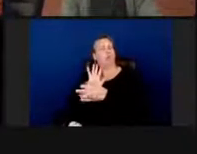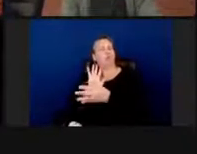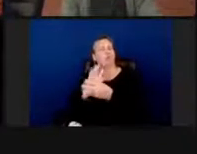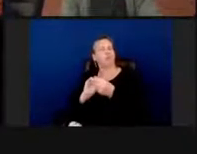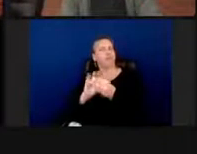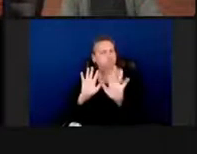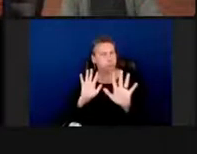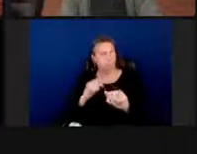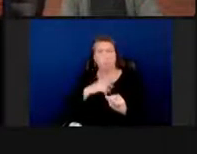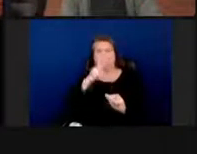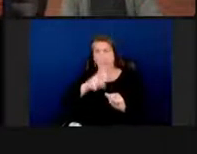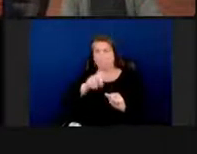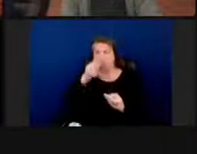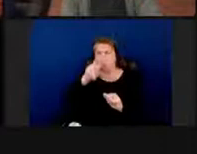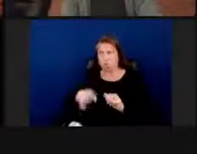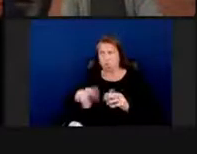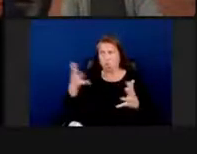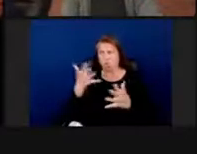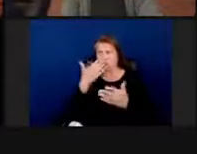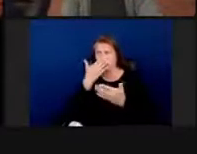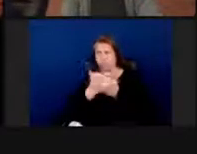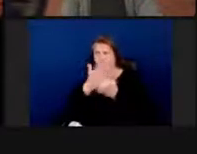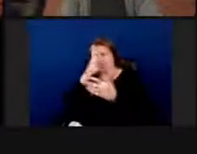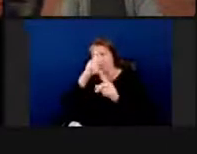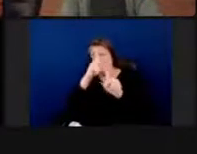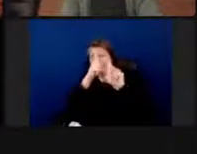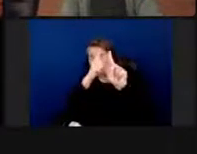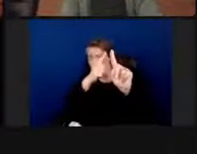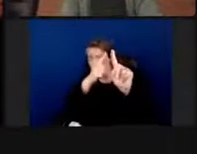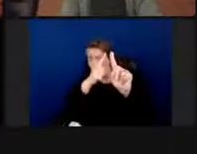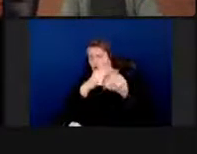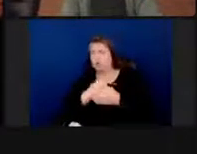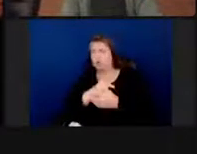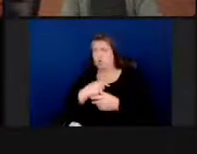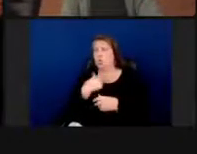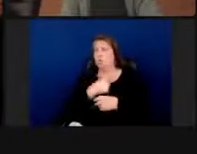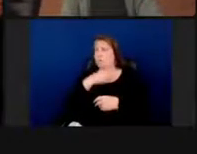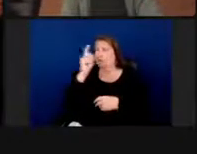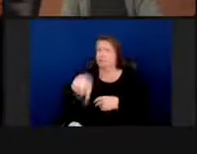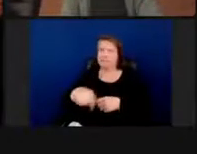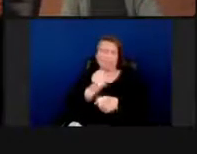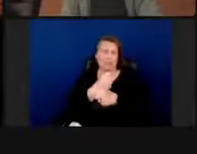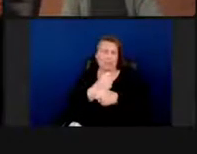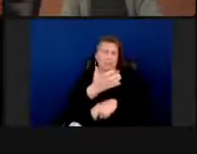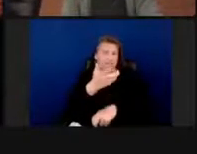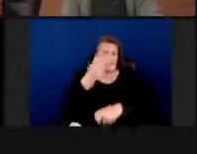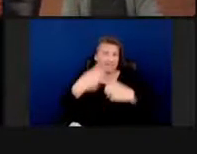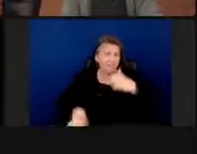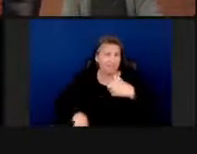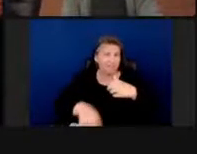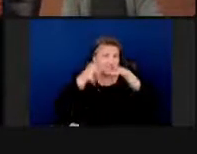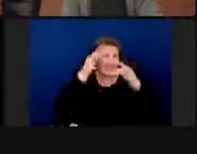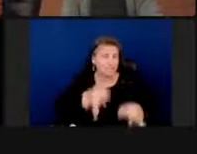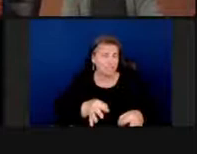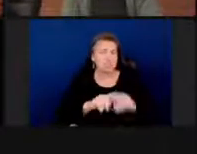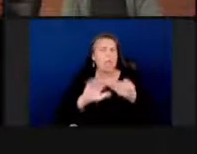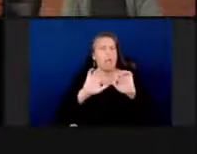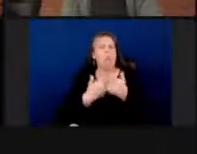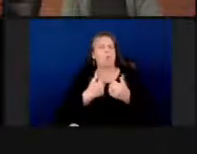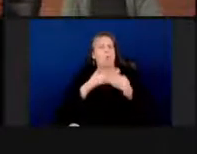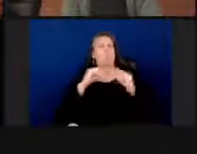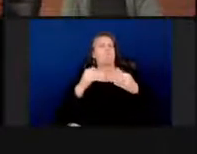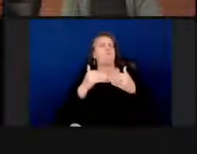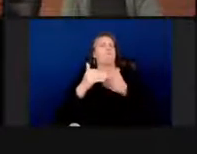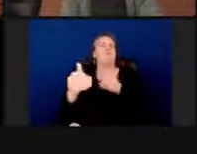jambo muhimu hapa ni kuhakikisha ya kuwa tunaendelea na lengo letu. Tutambue lengo letu